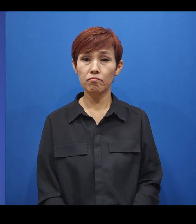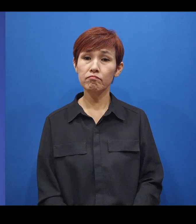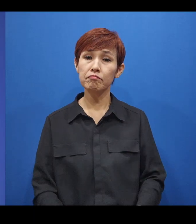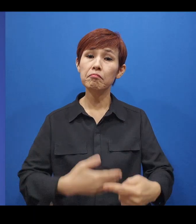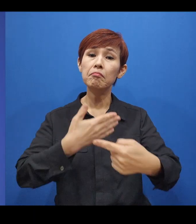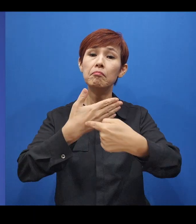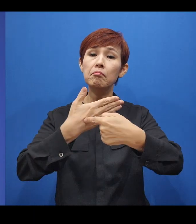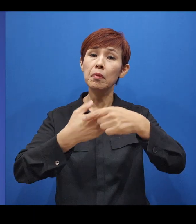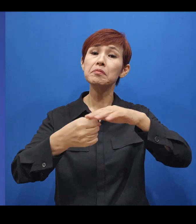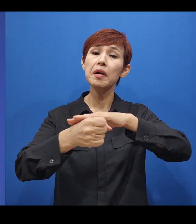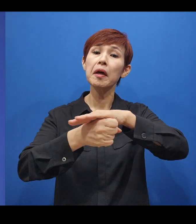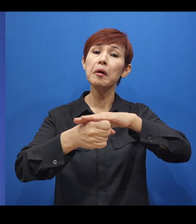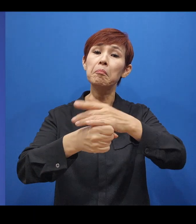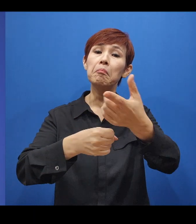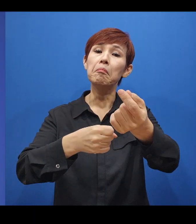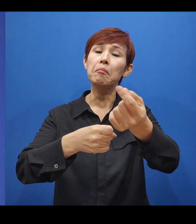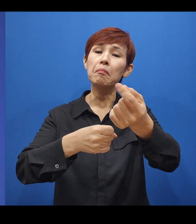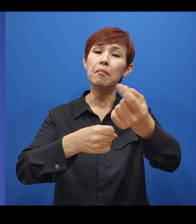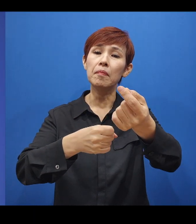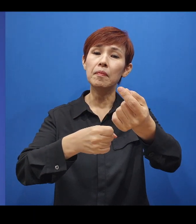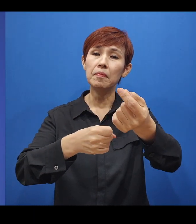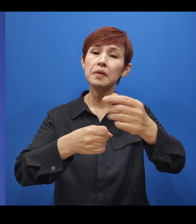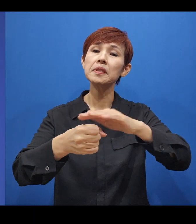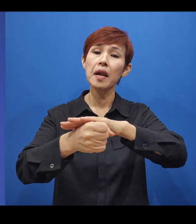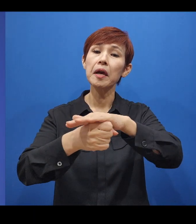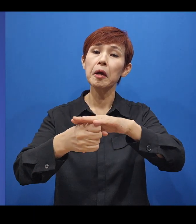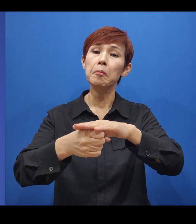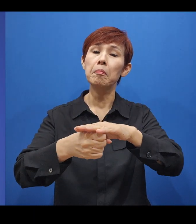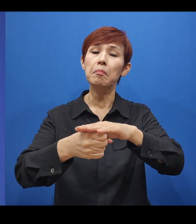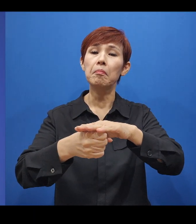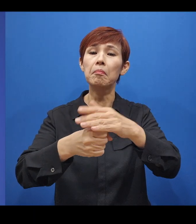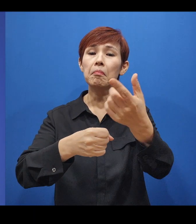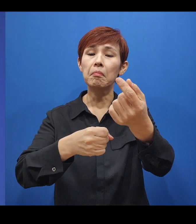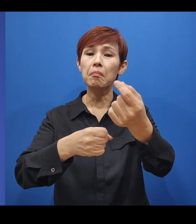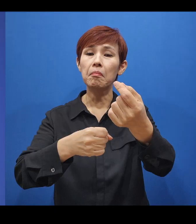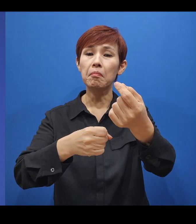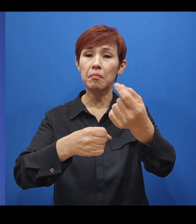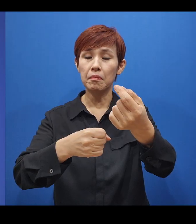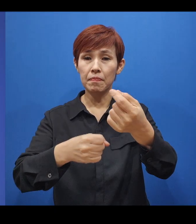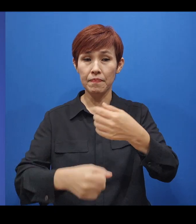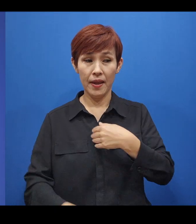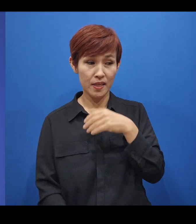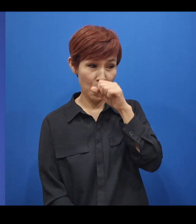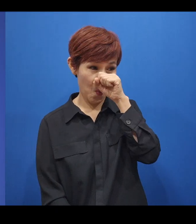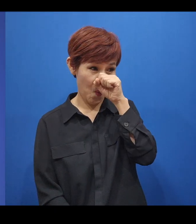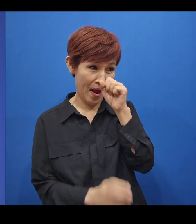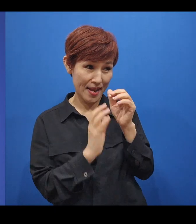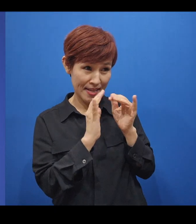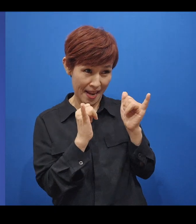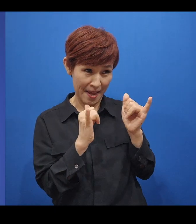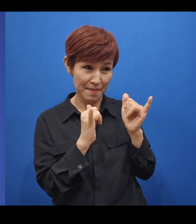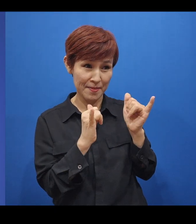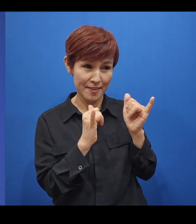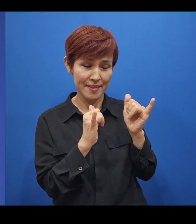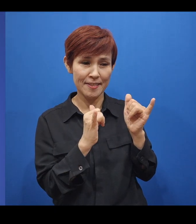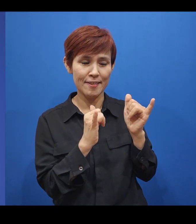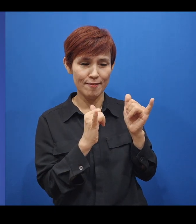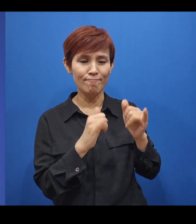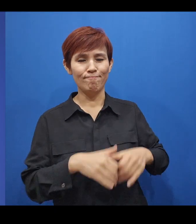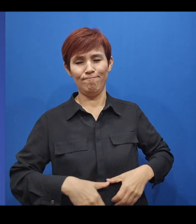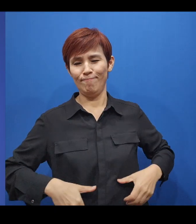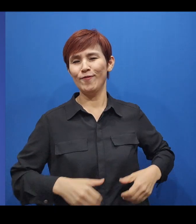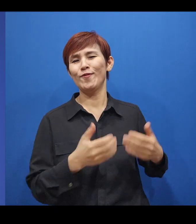사랑해요. 교회에 와서 사랑해요. 내가 좋아하는 사람에게는 그래서 결론은 늘